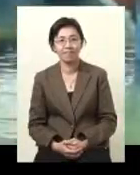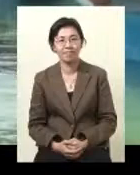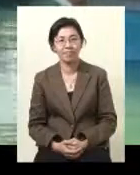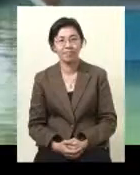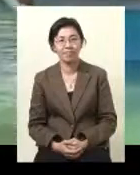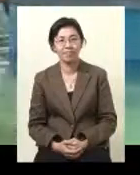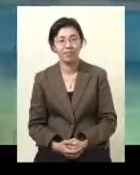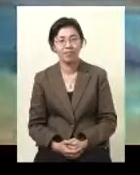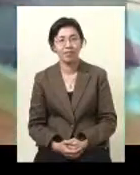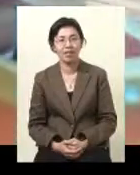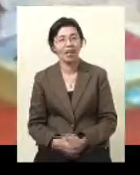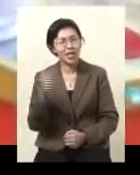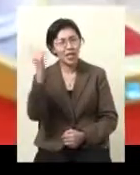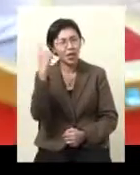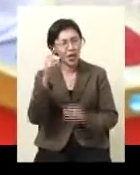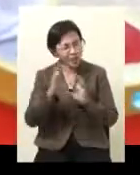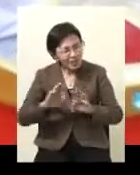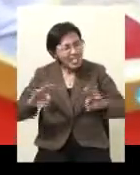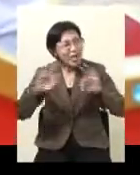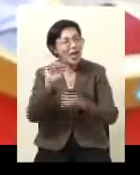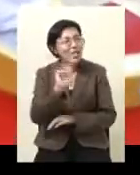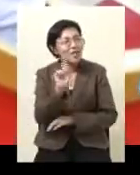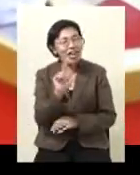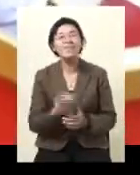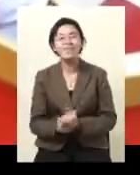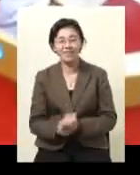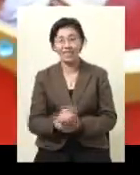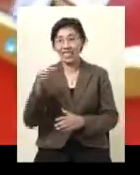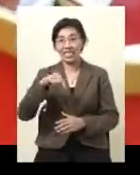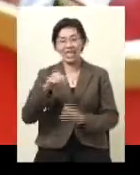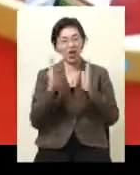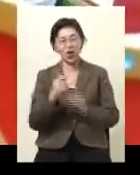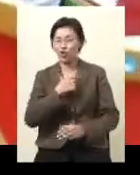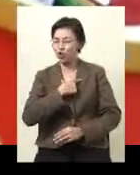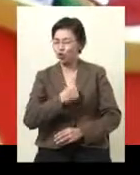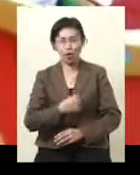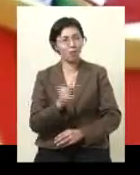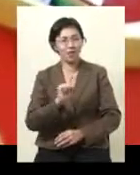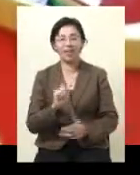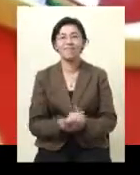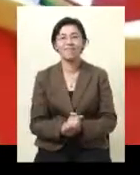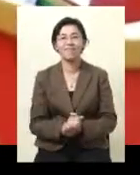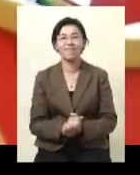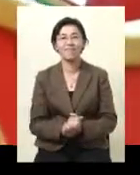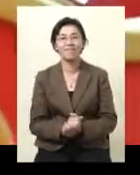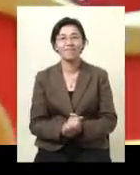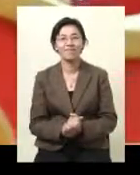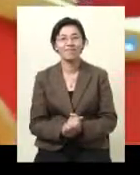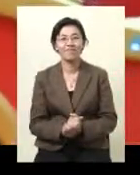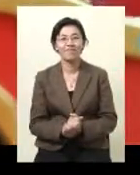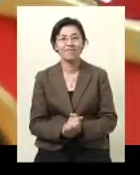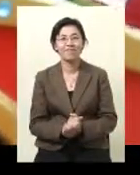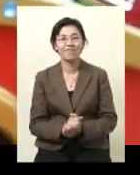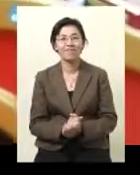จุดเด่นของที่นี่คืออะไรครับ ของเวเนเซียก็ที่คนนิยมมากเลยนะฮะแล้วก็ตามคอนเซ็ปต์เขา